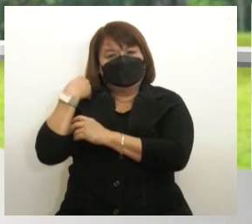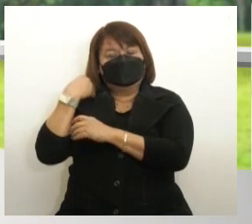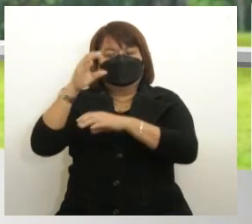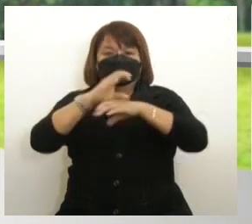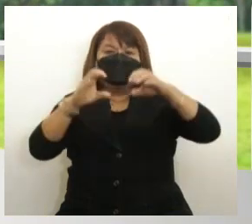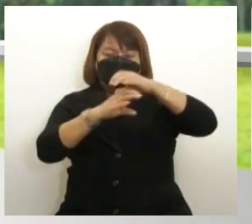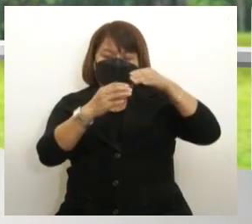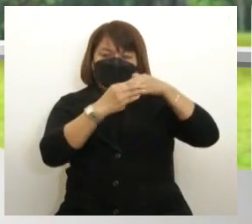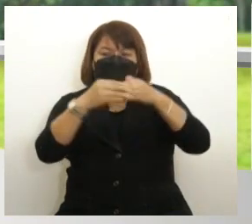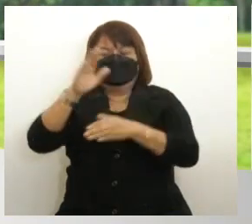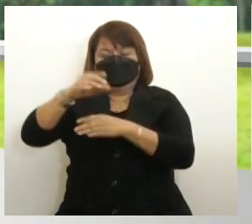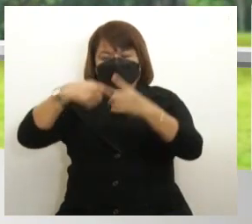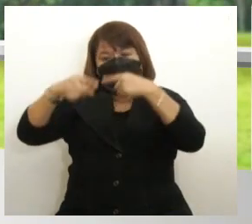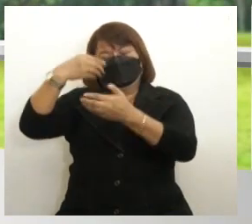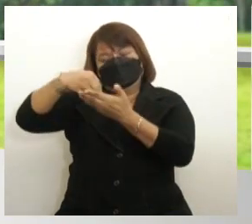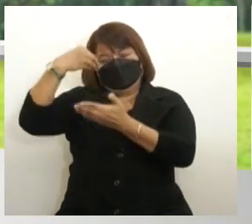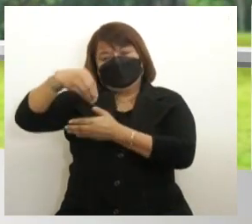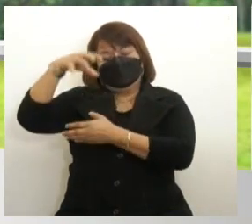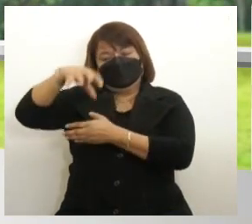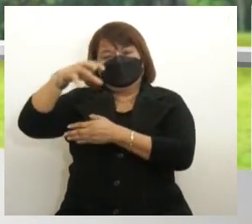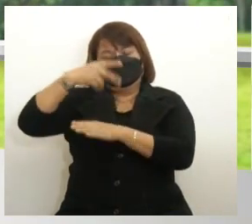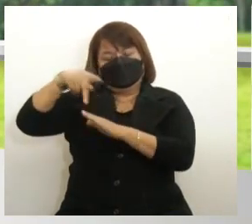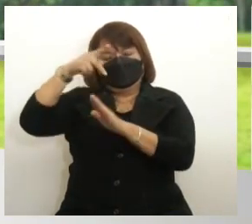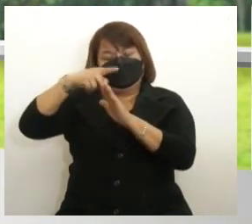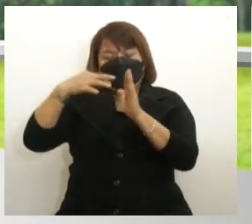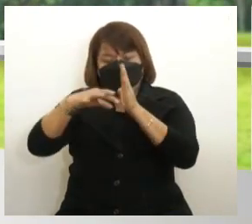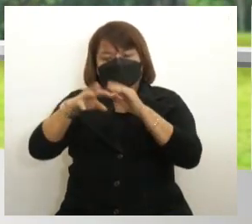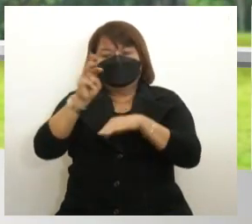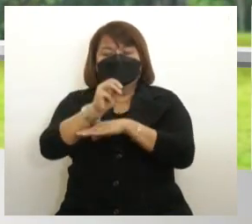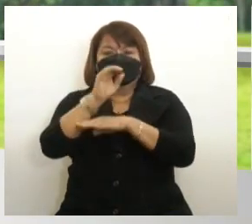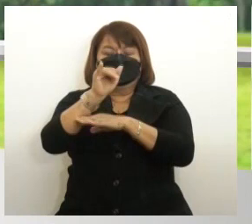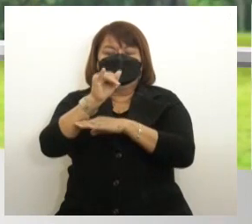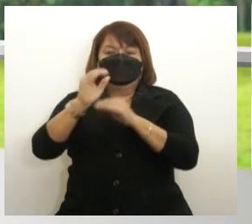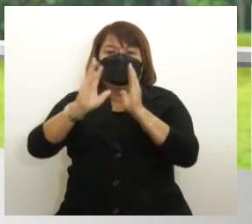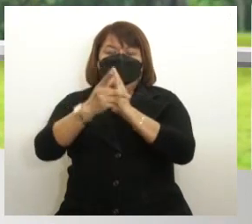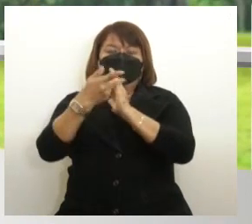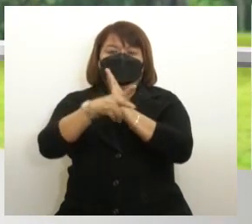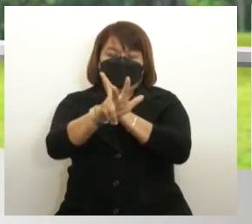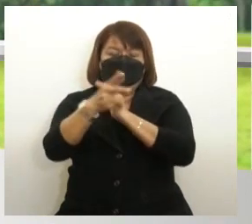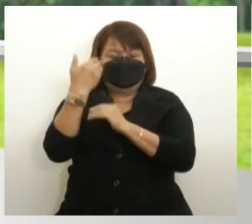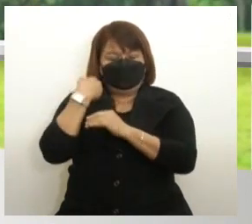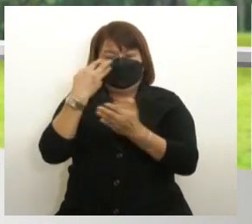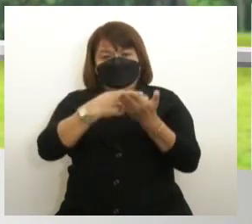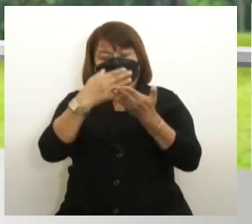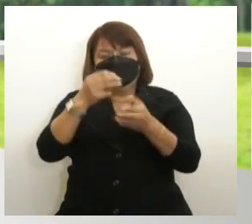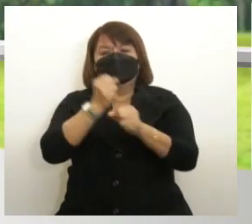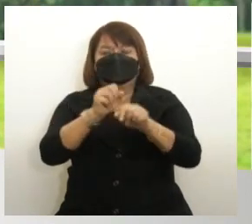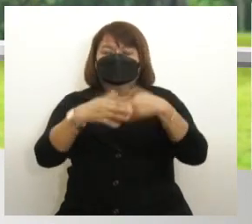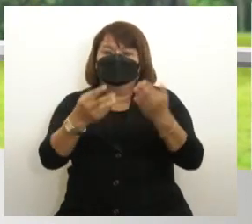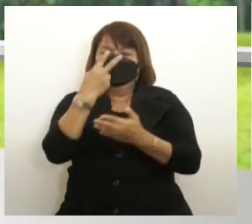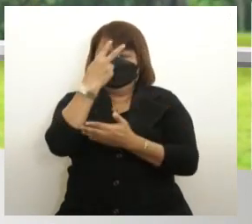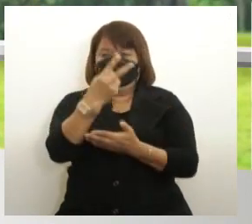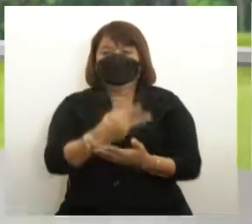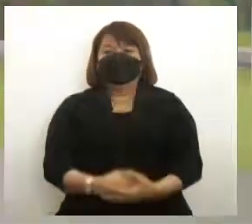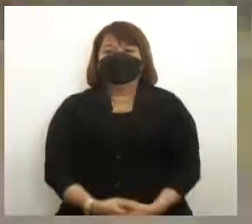การพาน้องกลับมาเรียนค่ะของสำนักงานเขตพื้นที่การศึกษามัธยมศึกษาชัยภูมิเขามีวิธีการดำเนินการอย่างไรนั้นขอเชิญรับชม